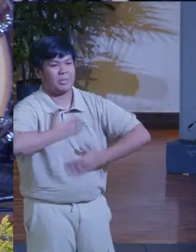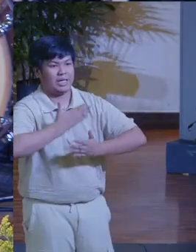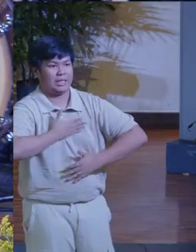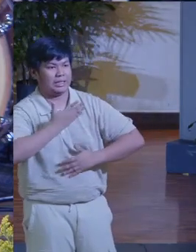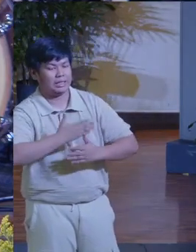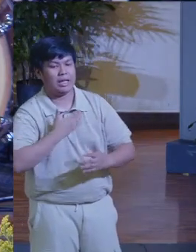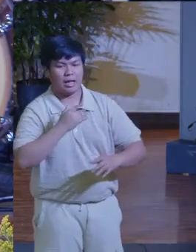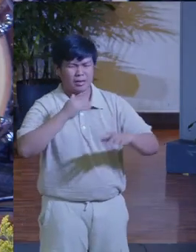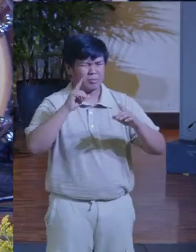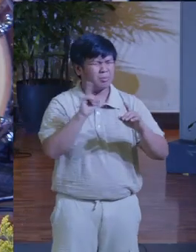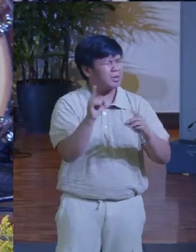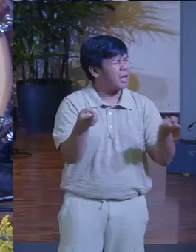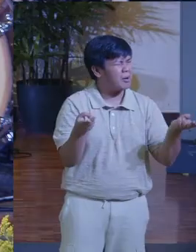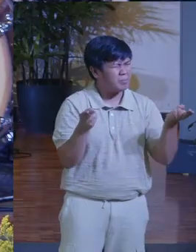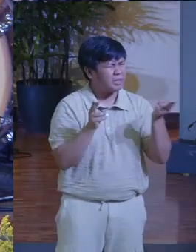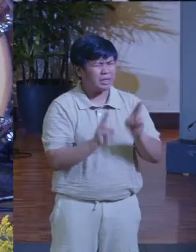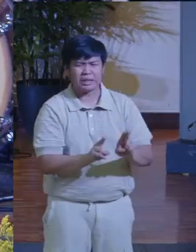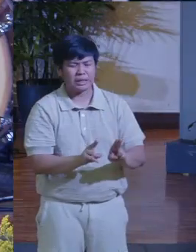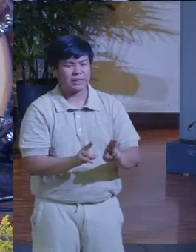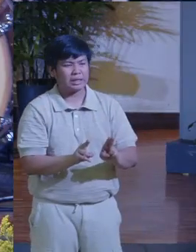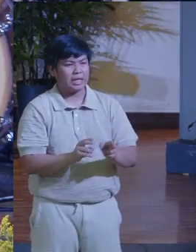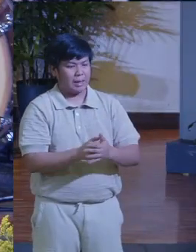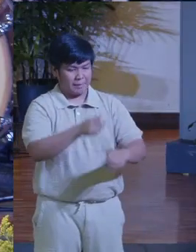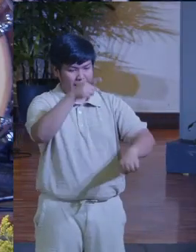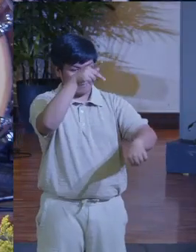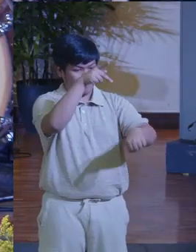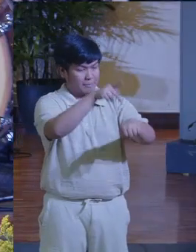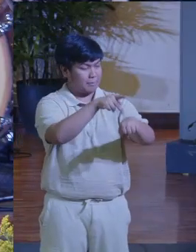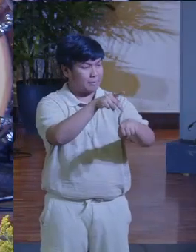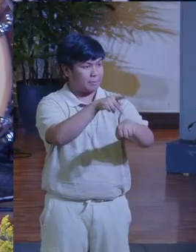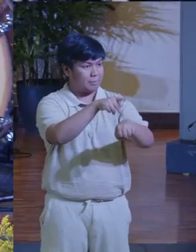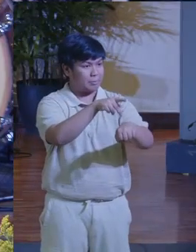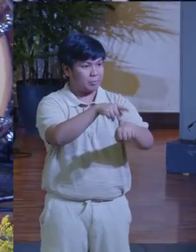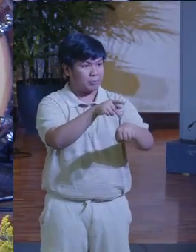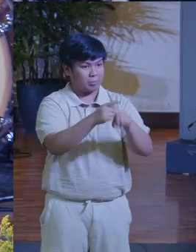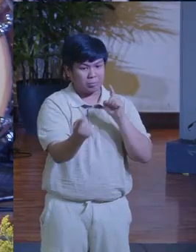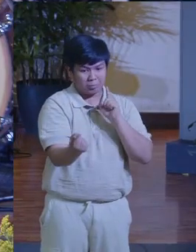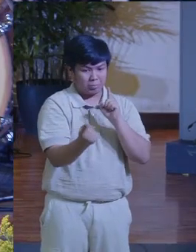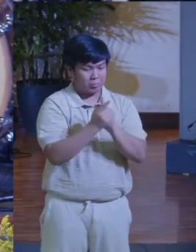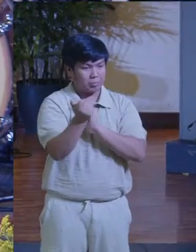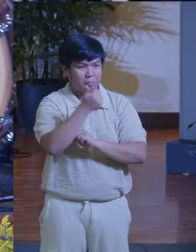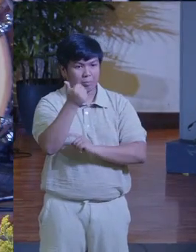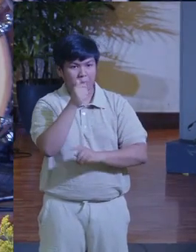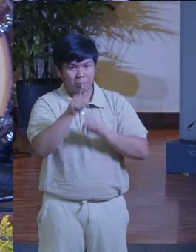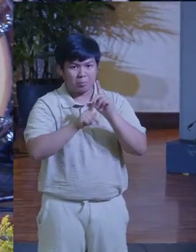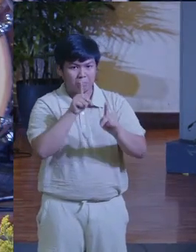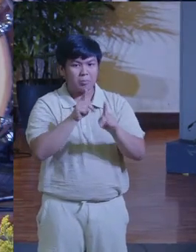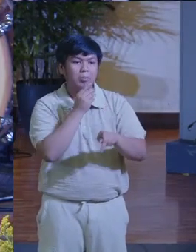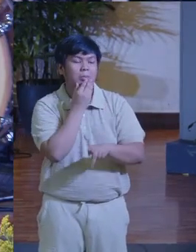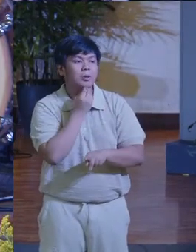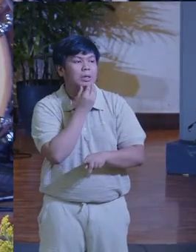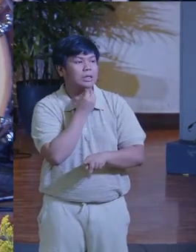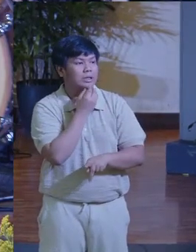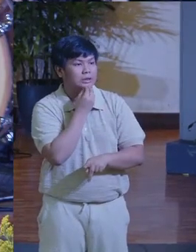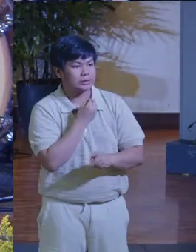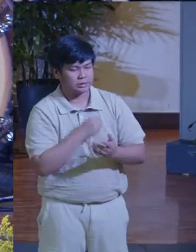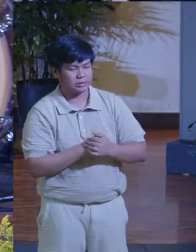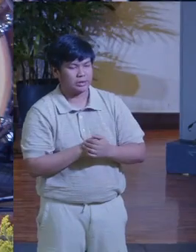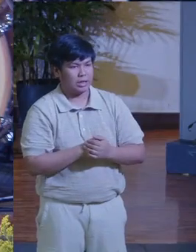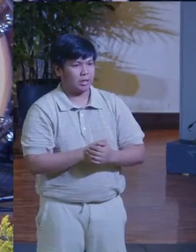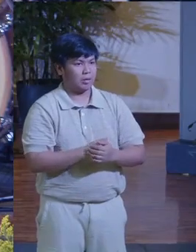sa kanila na parang sila ay talagang tunay na magkakapatid sa pananampalataya. Wala siyang